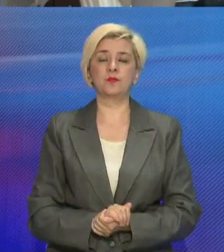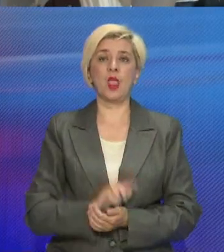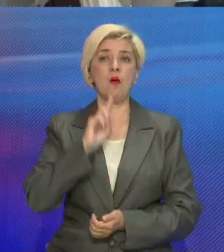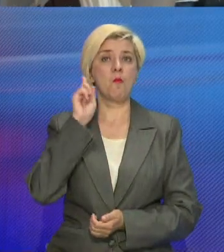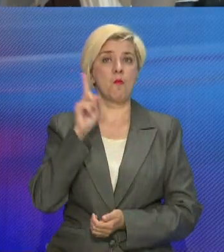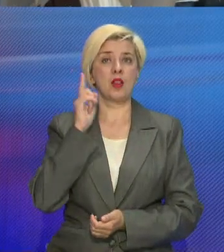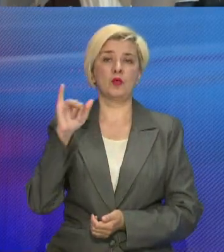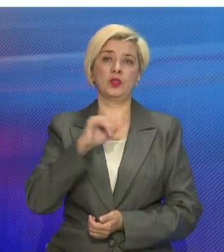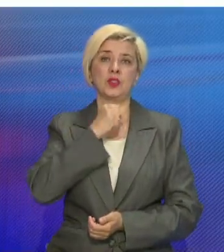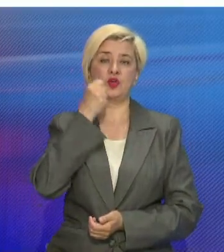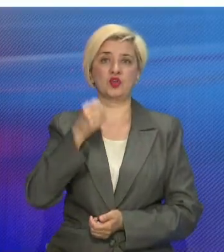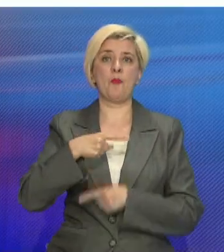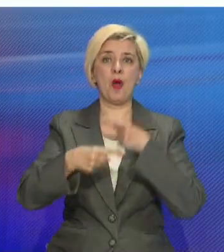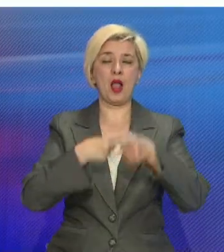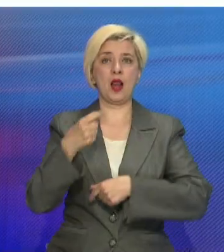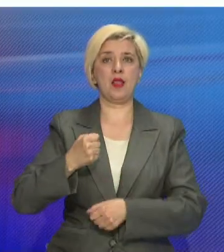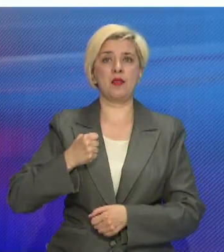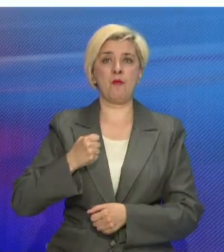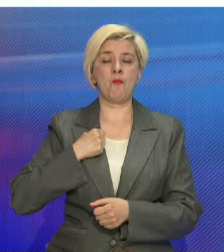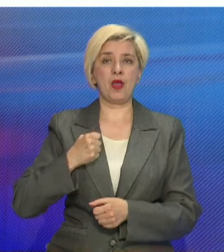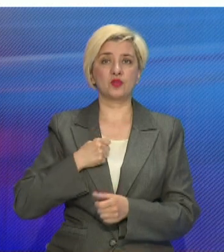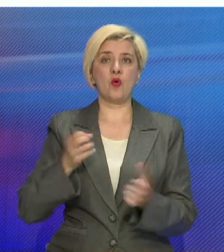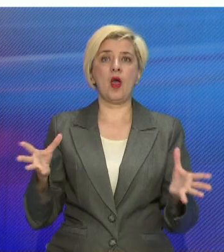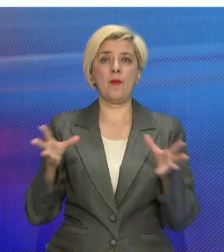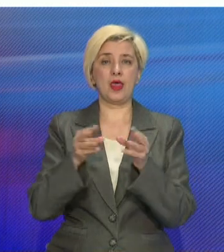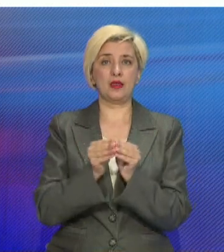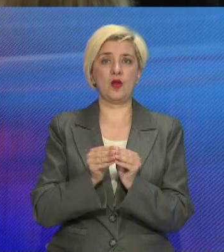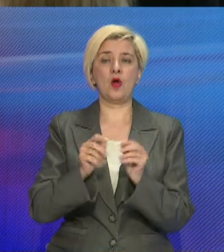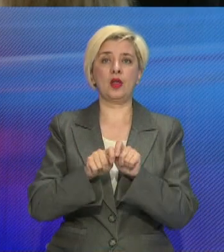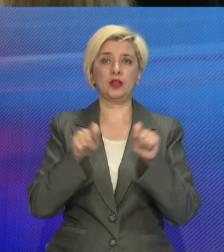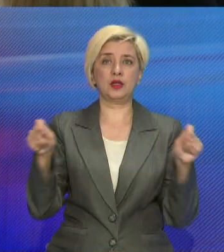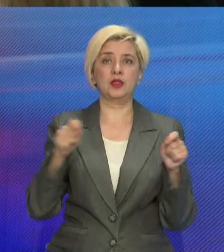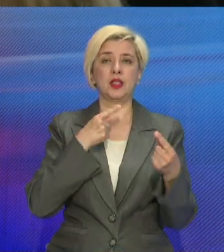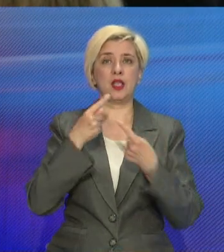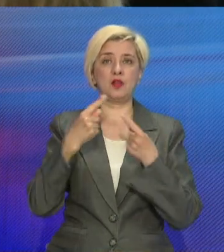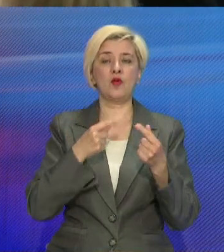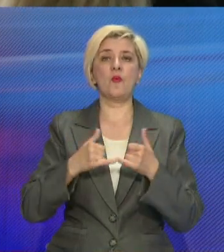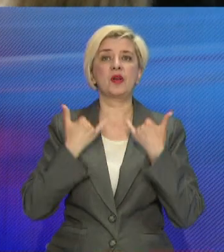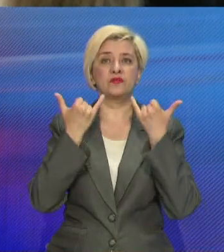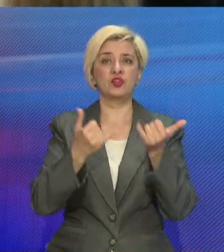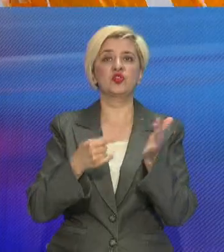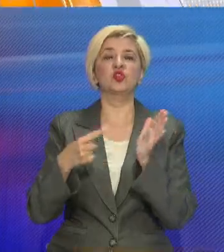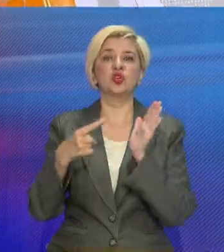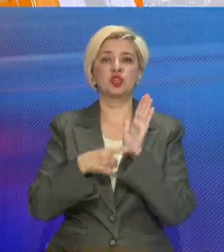Молодое и старейшее поколение бойцов объединил открытый диалог, присвеченный 60-летию студотрадовского руху.